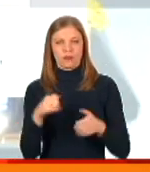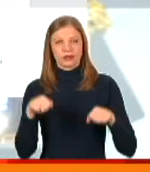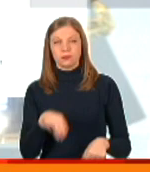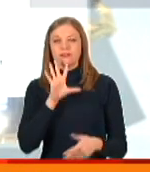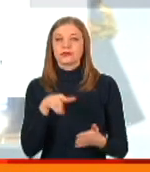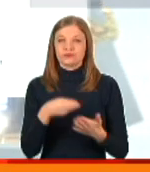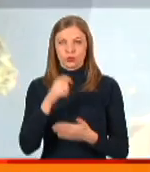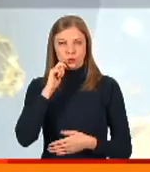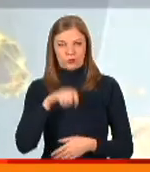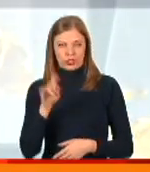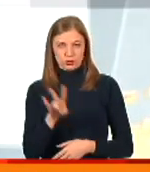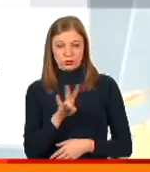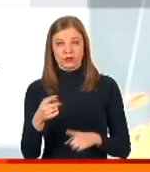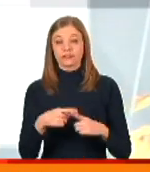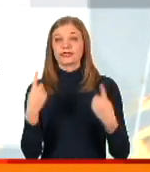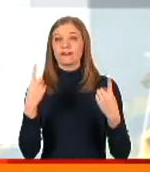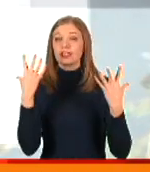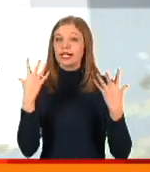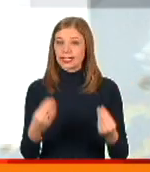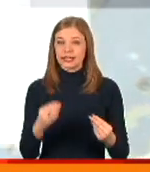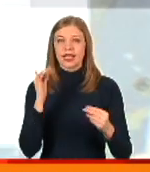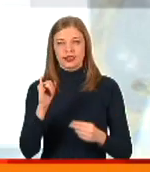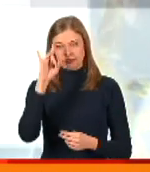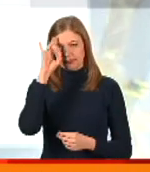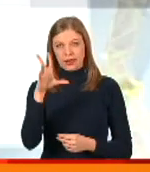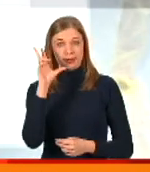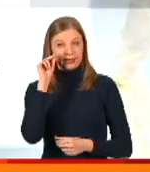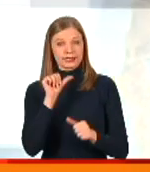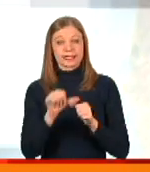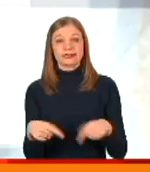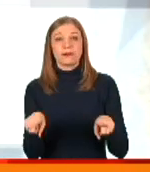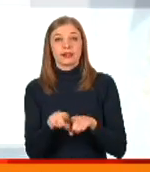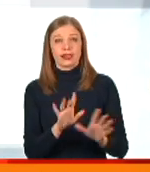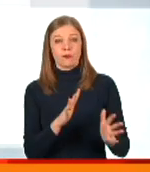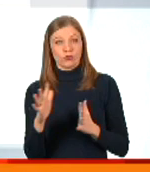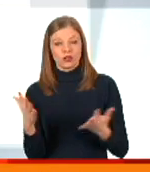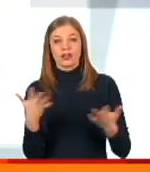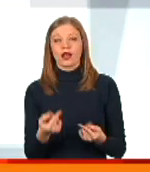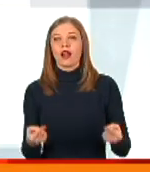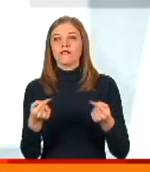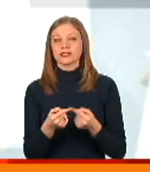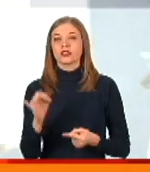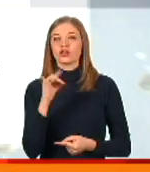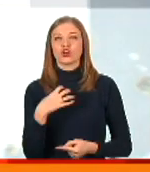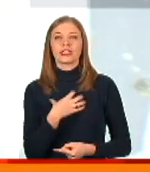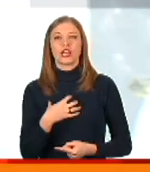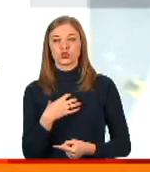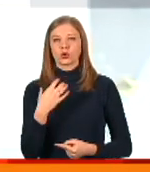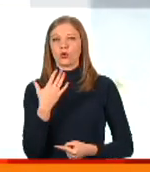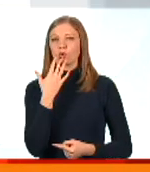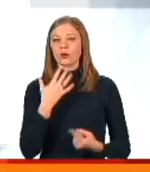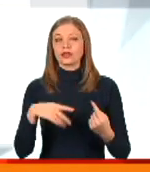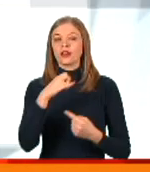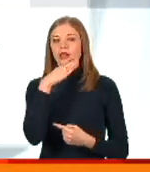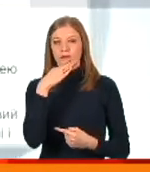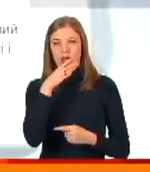свою українську церкву. Це великий день і знаменна дата. Це саме та подія, яка визначає історію нації на